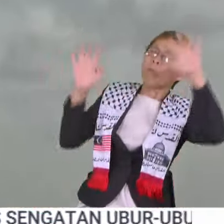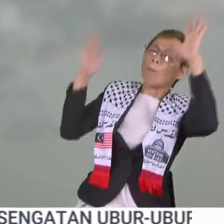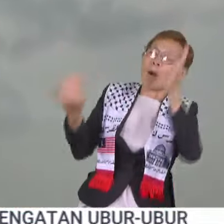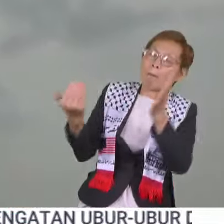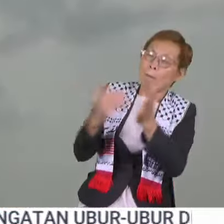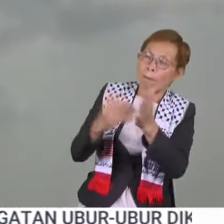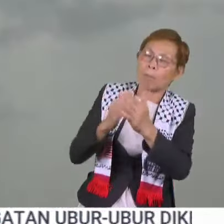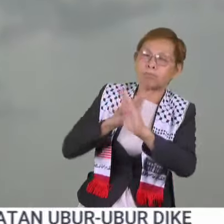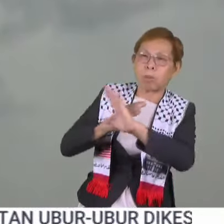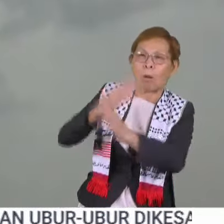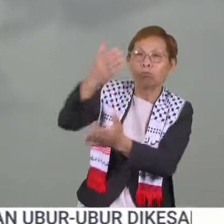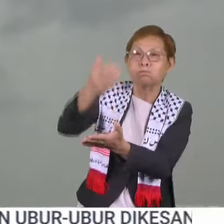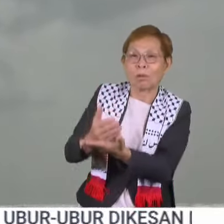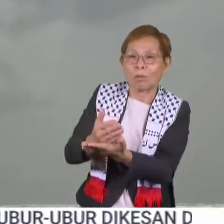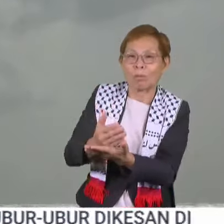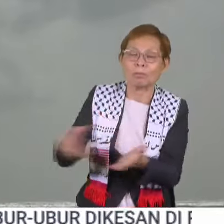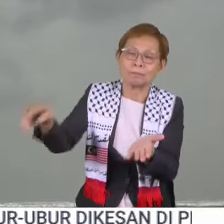berulang